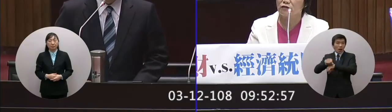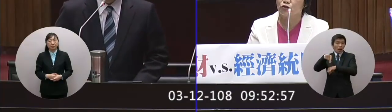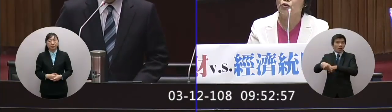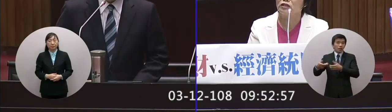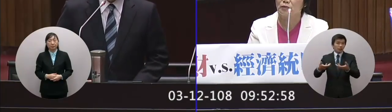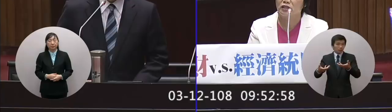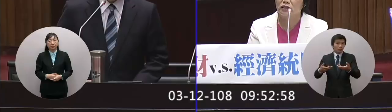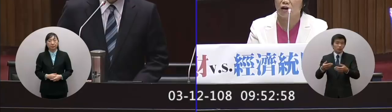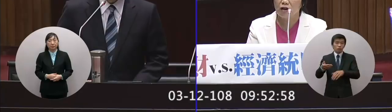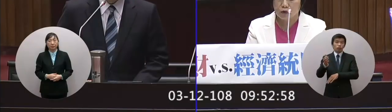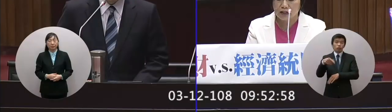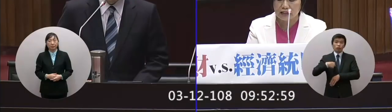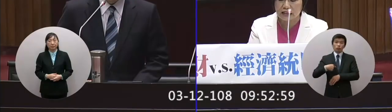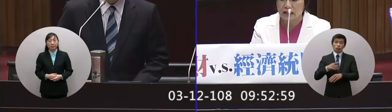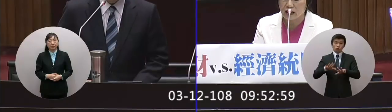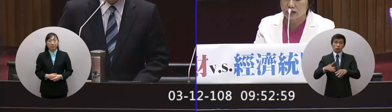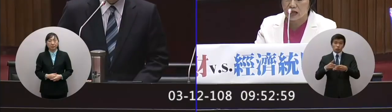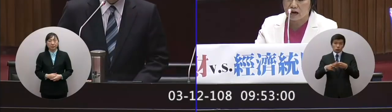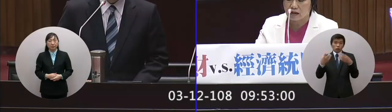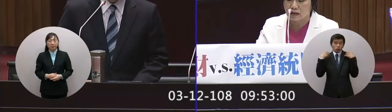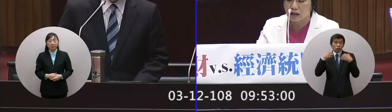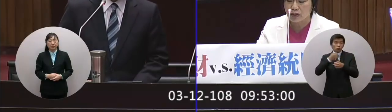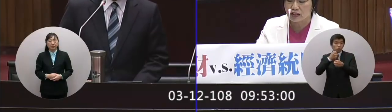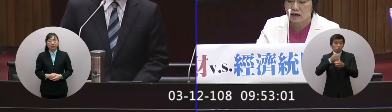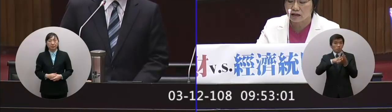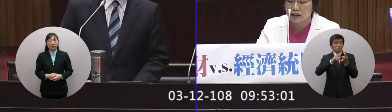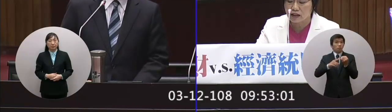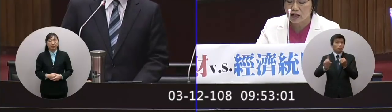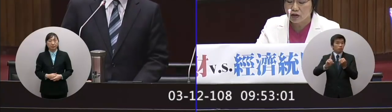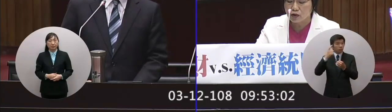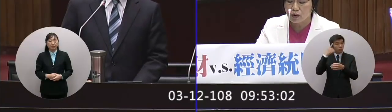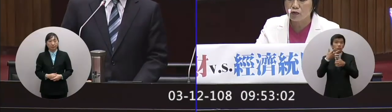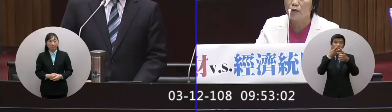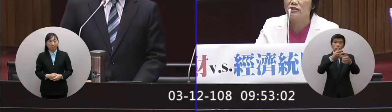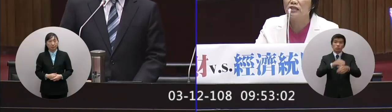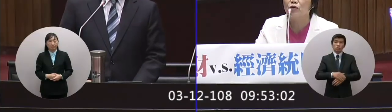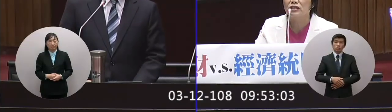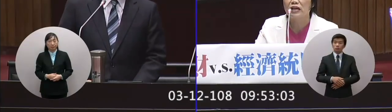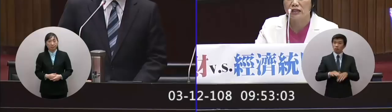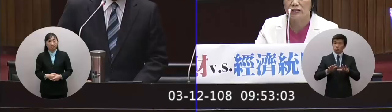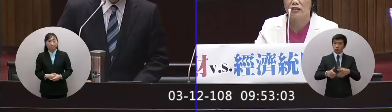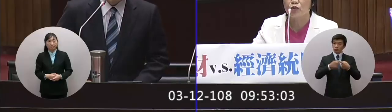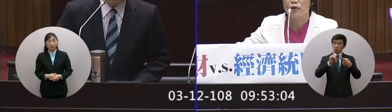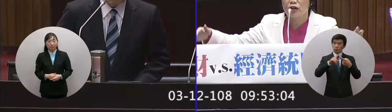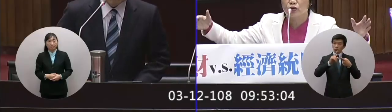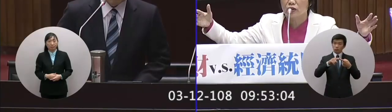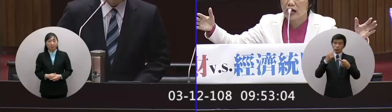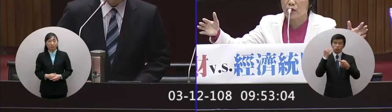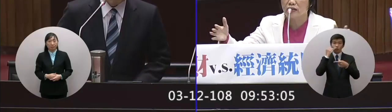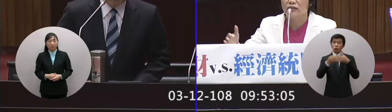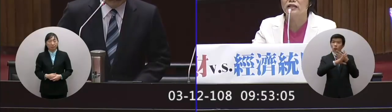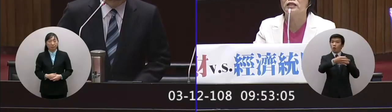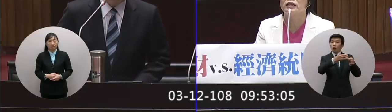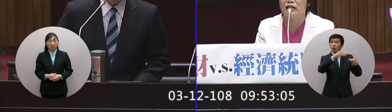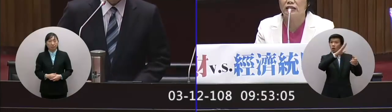的内阁政府做了什么事哈？我想再请教一下哈那个院长哈。第一个，有关我们招商引资啊，我们有很多